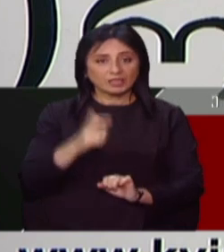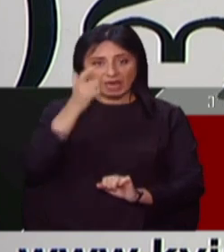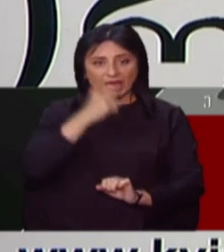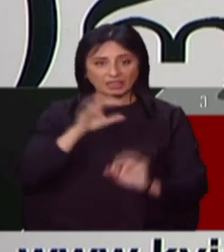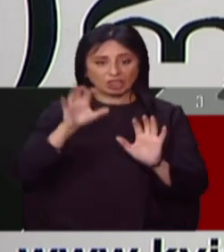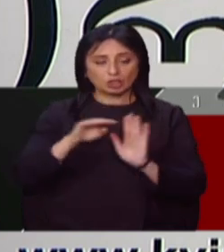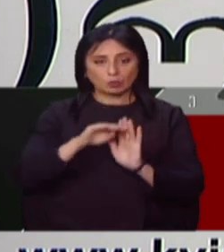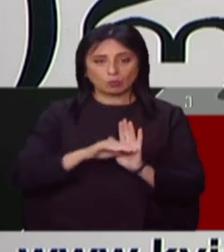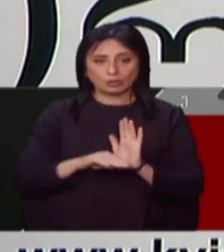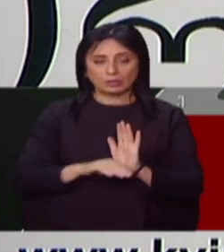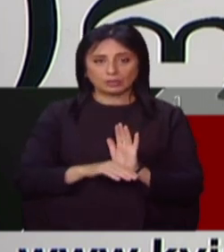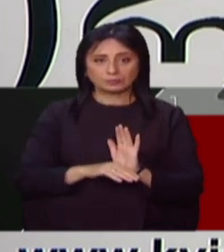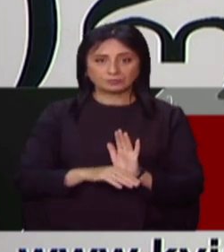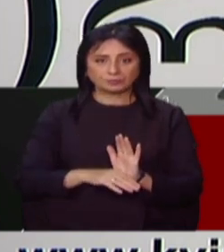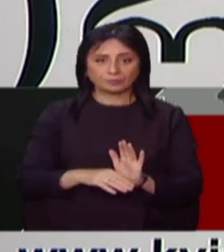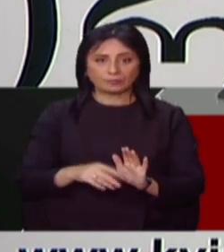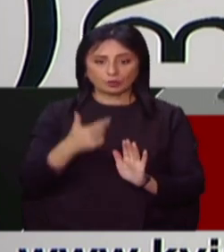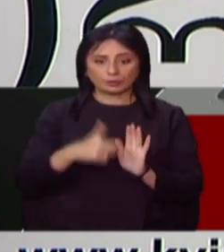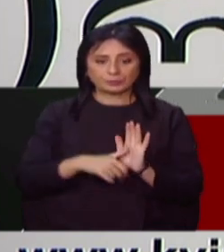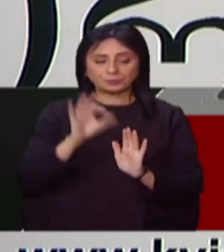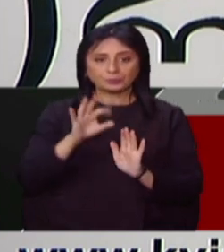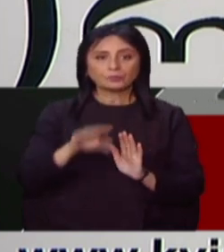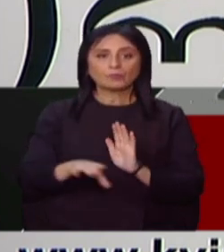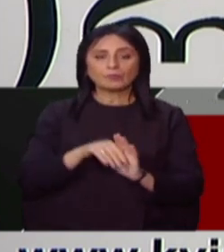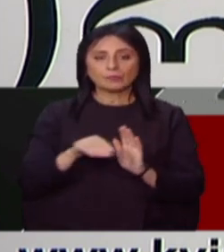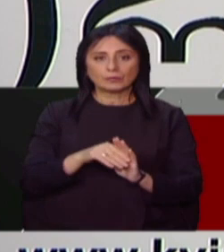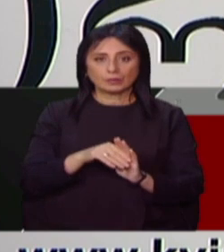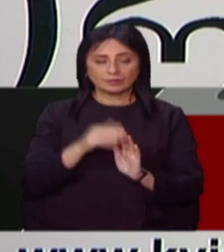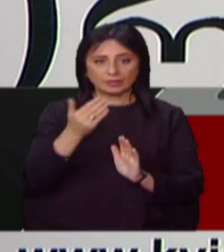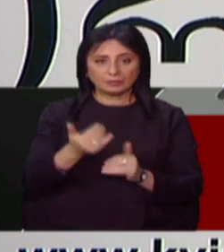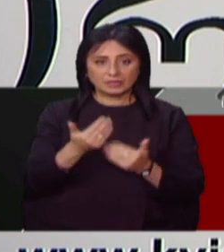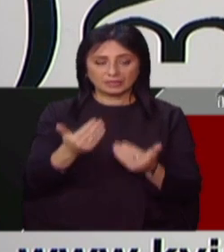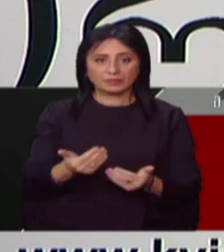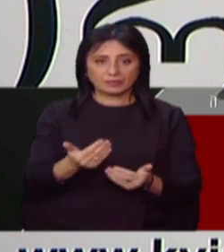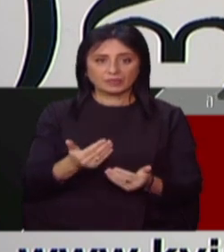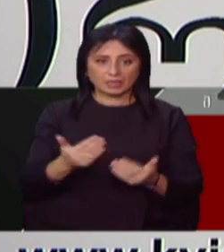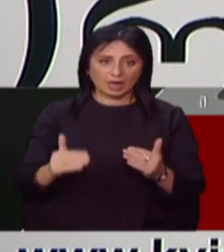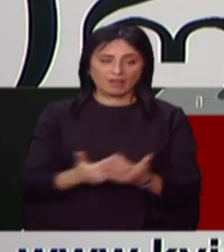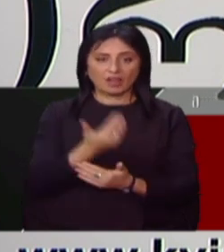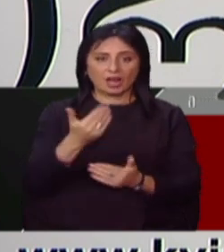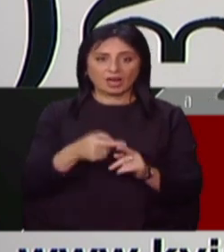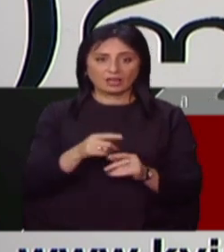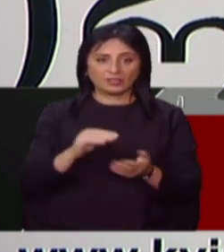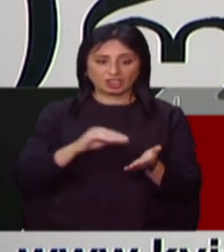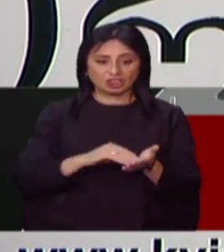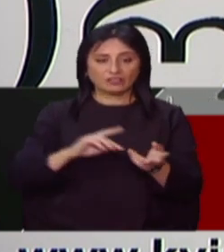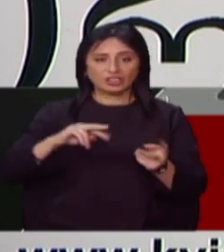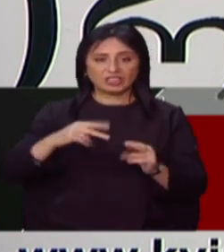ეთიკის კოდექსი, რომელიც 26 ოქტომბრის არჩევნებისთვის გავაახლეთ და შევიდა